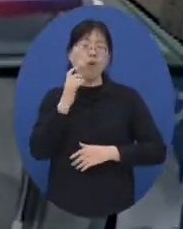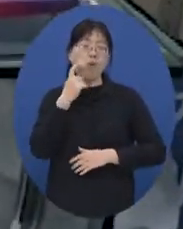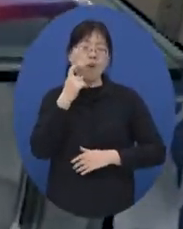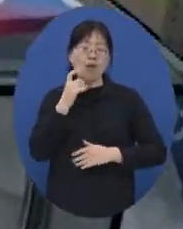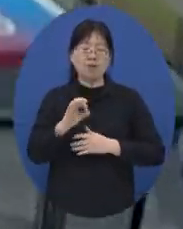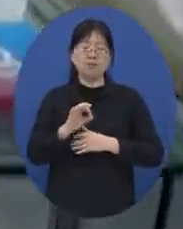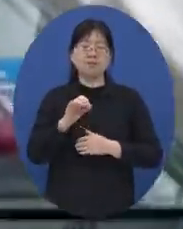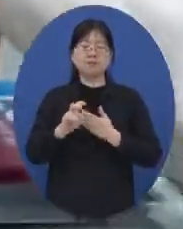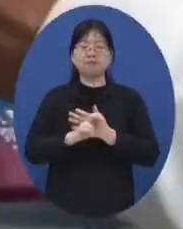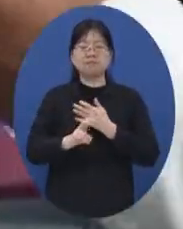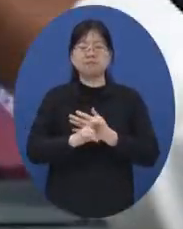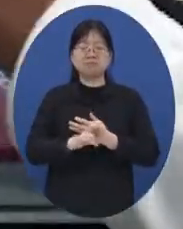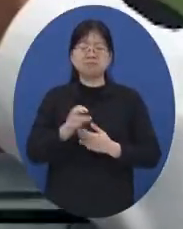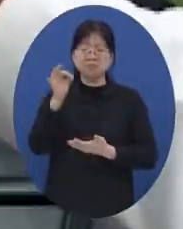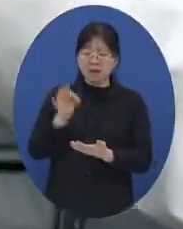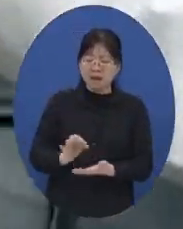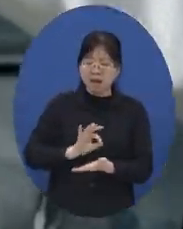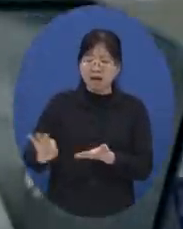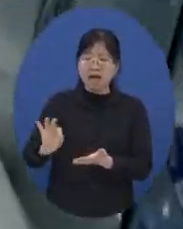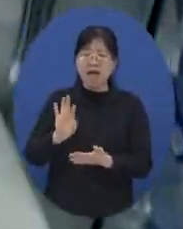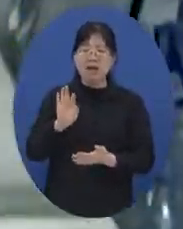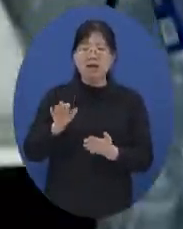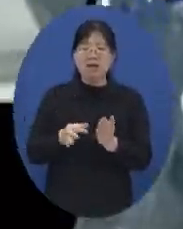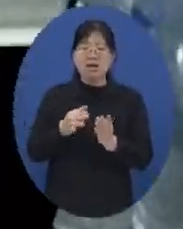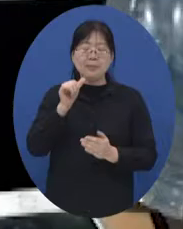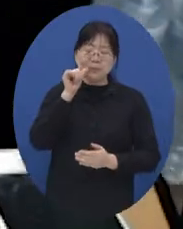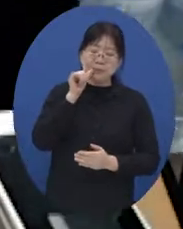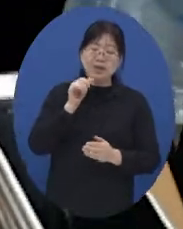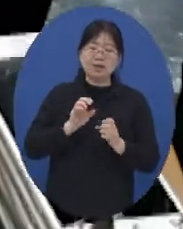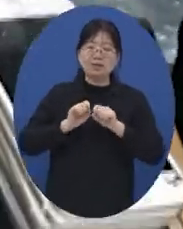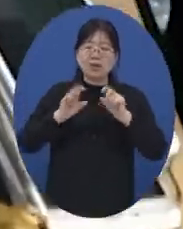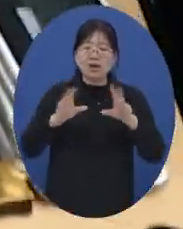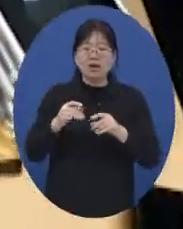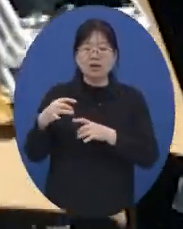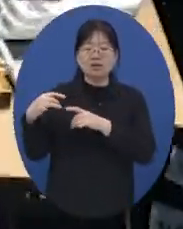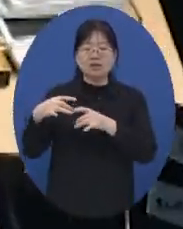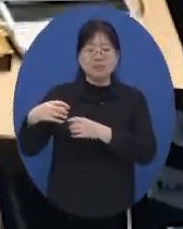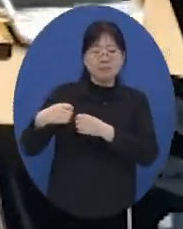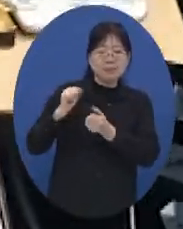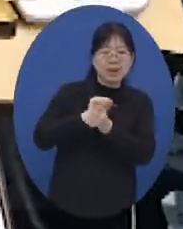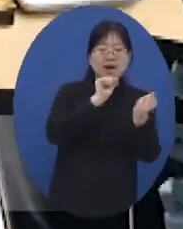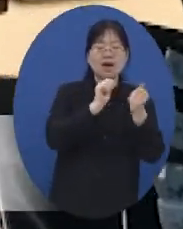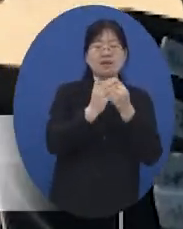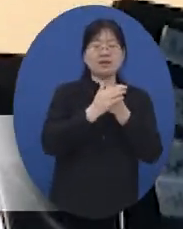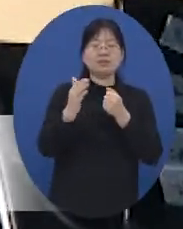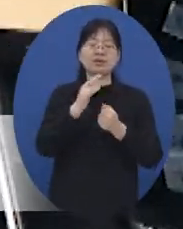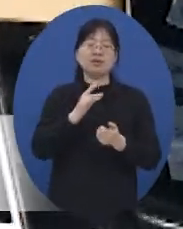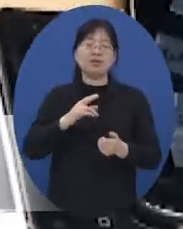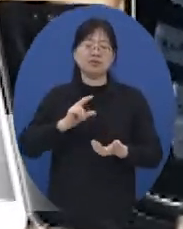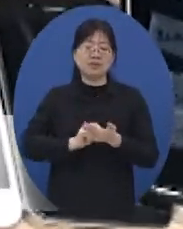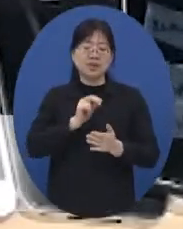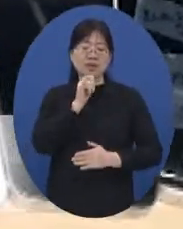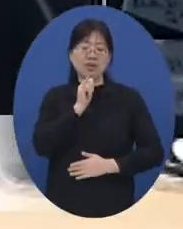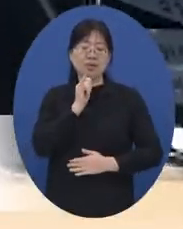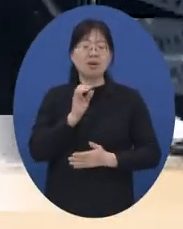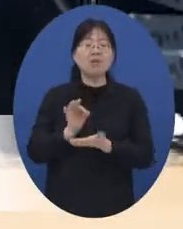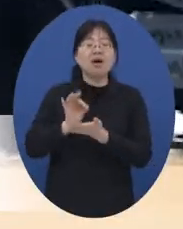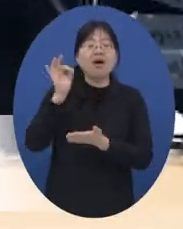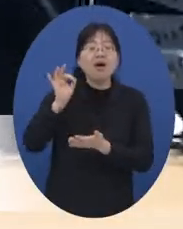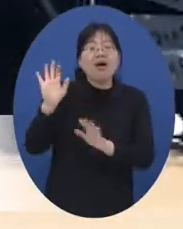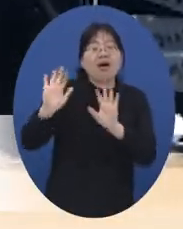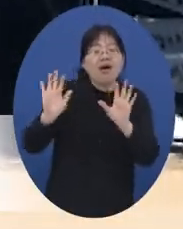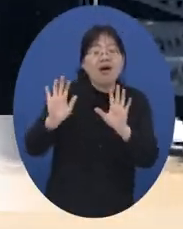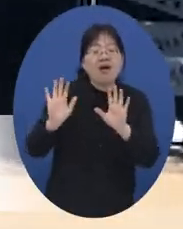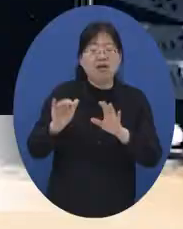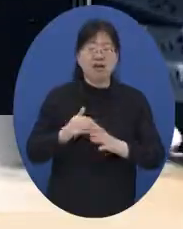거치지 않은 위조품. 싼 맛에 썼다간 배터리 폭발이나 감전의 위험이 있습니다. 비싸다고 그래갖고 뭐 잘 안 하는데